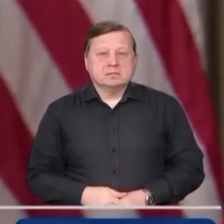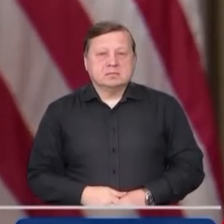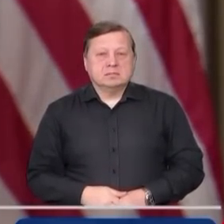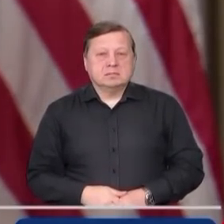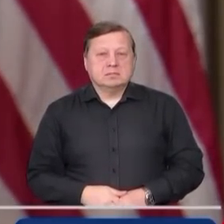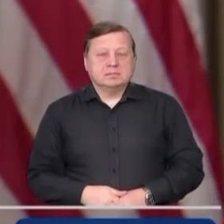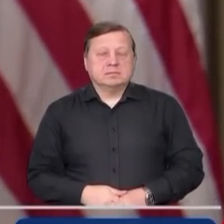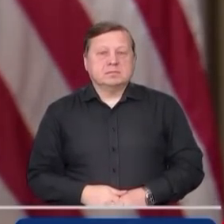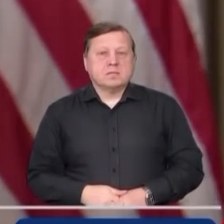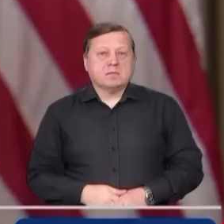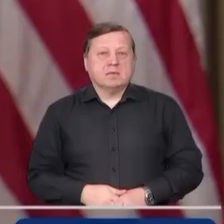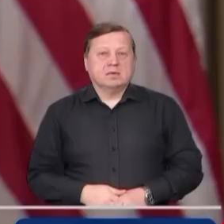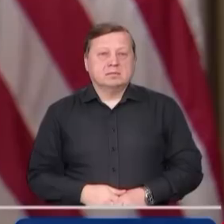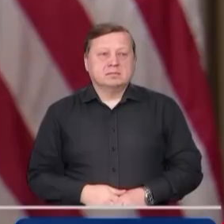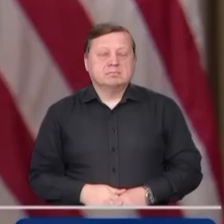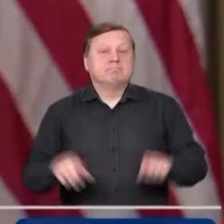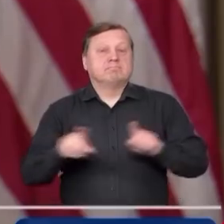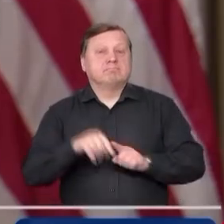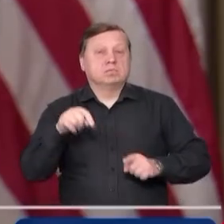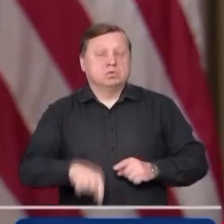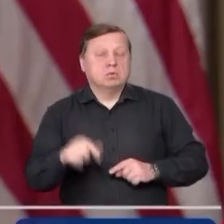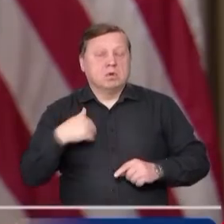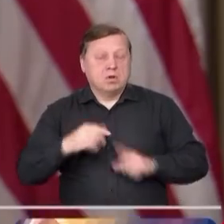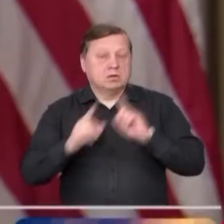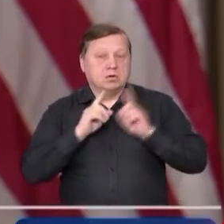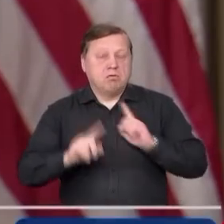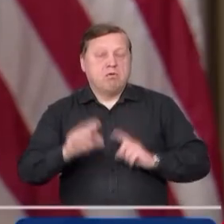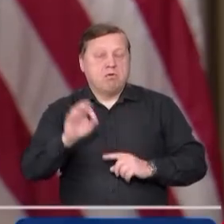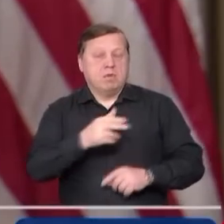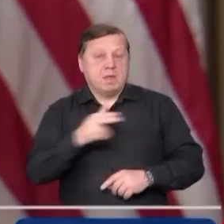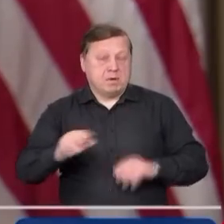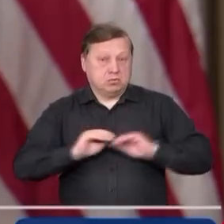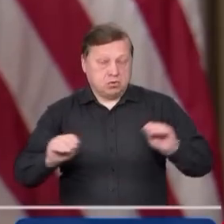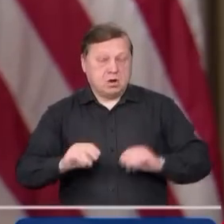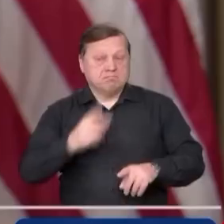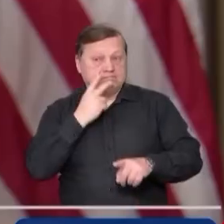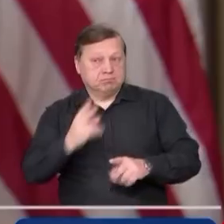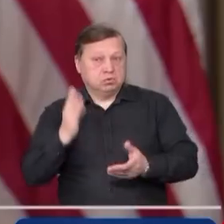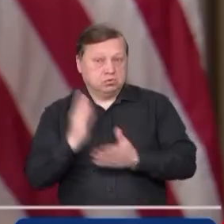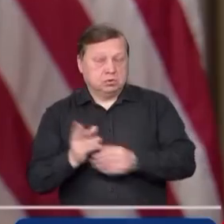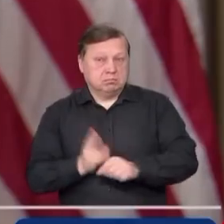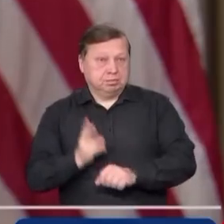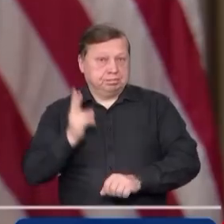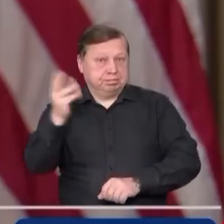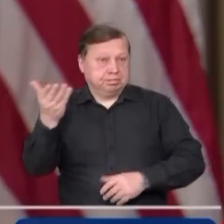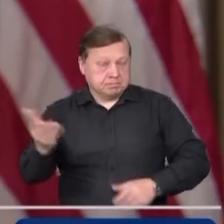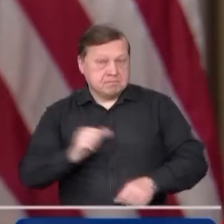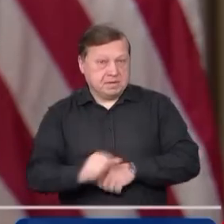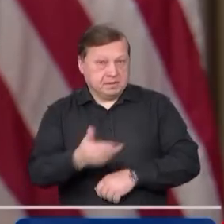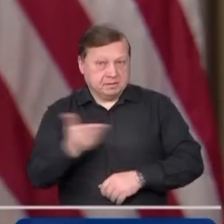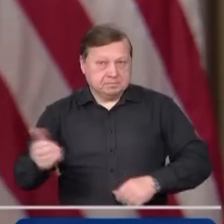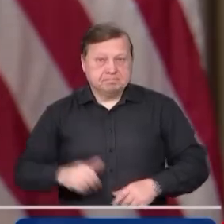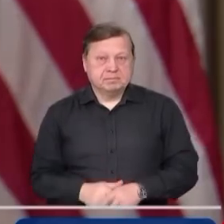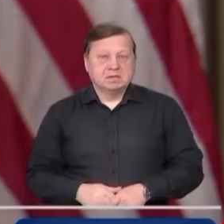Tematy omawiane, także szkolenia, stanowią ogromny postęp i również przedłużenie tego, co czynimy